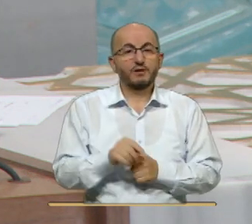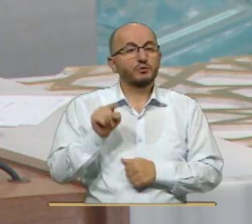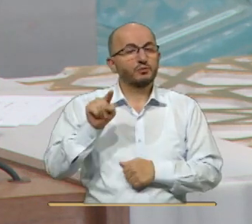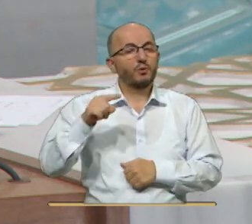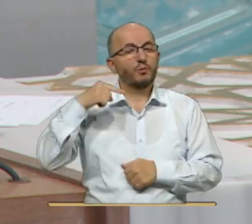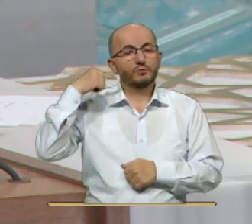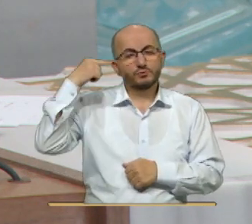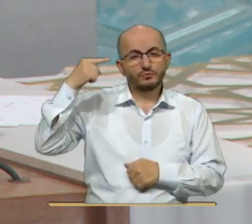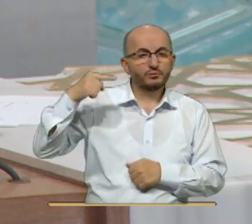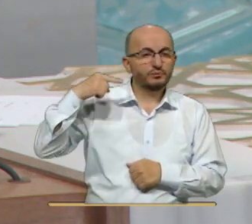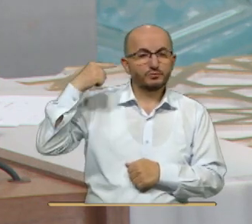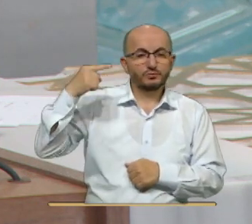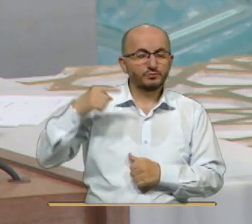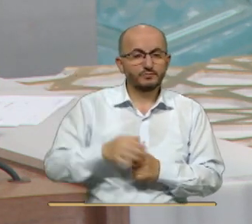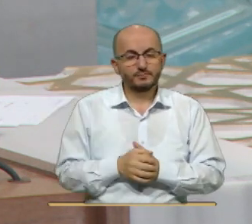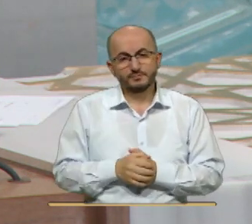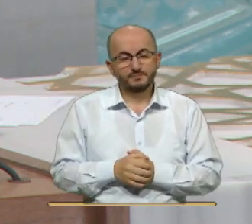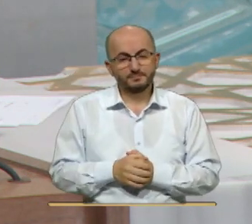düşününüz.